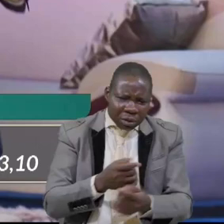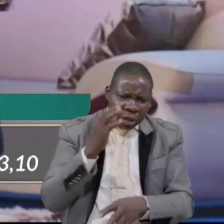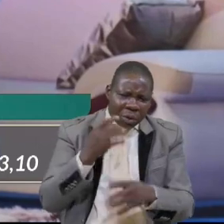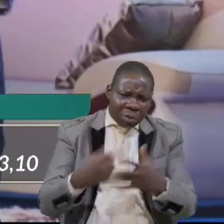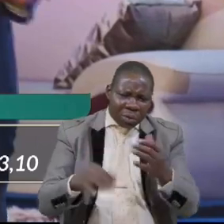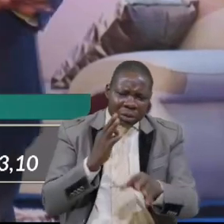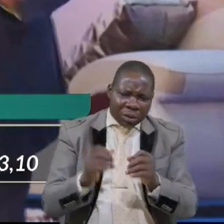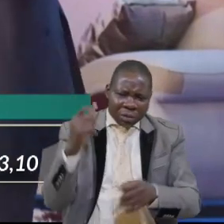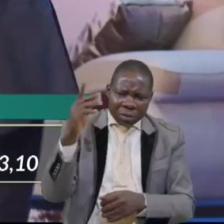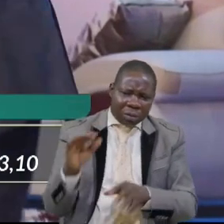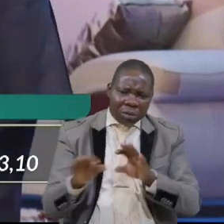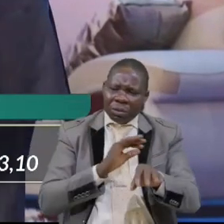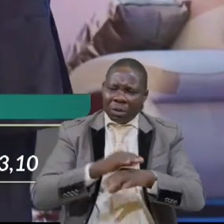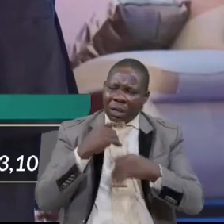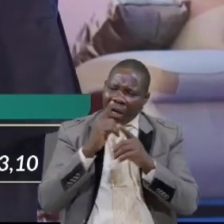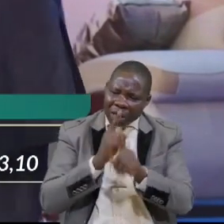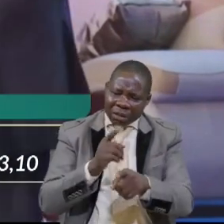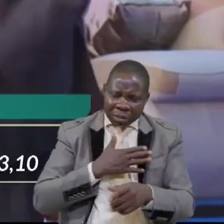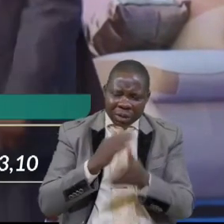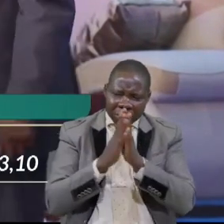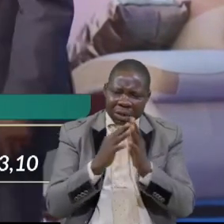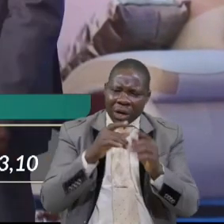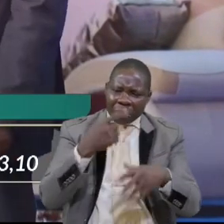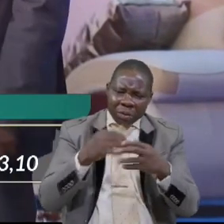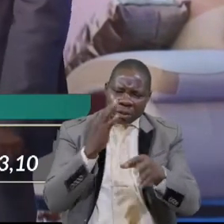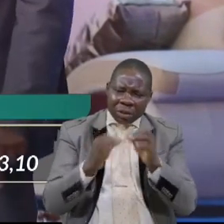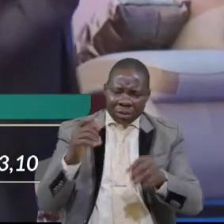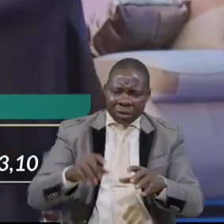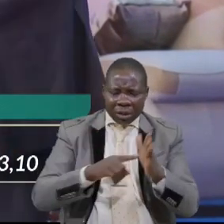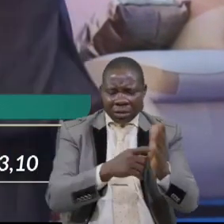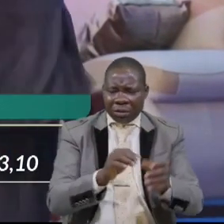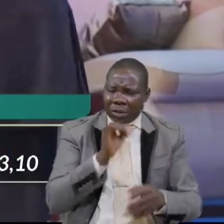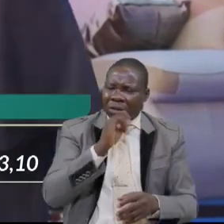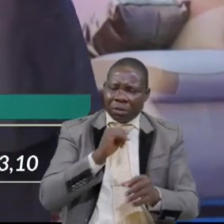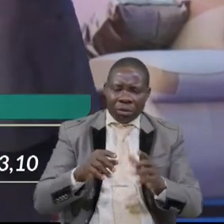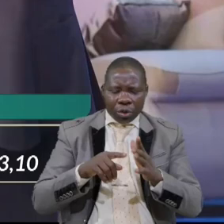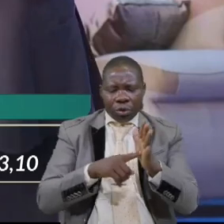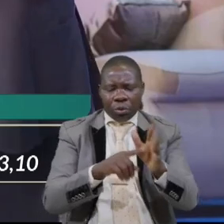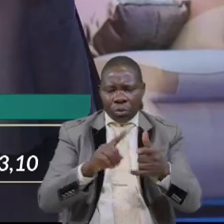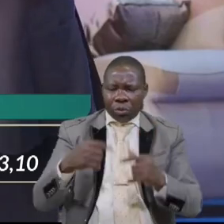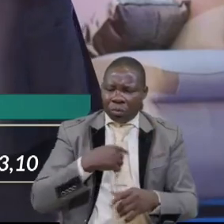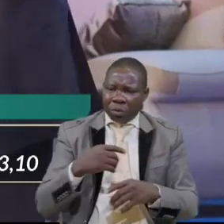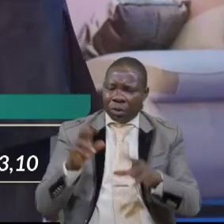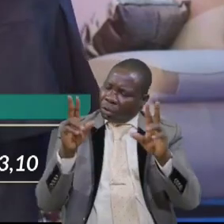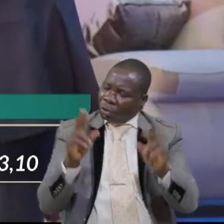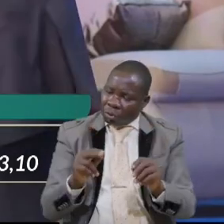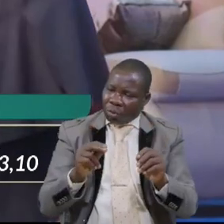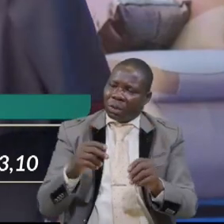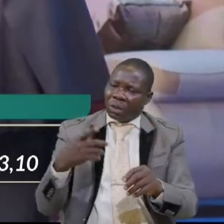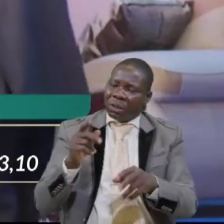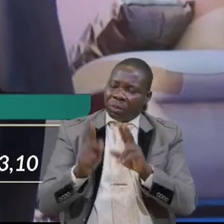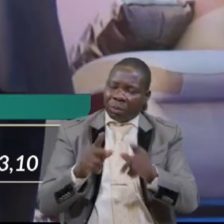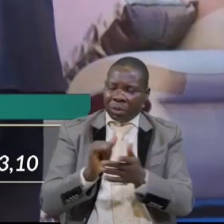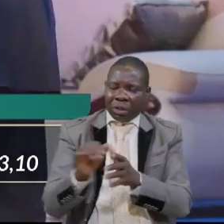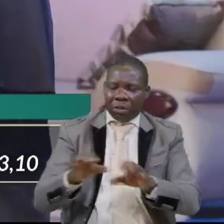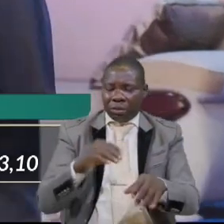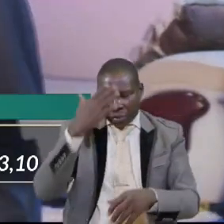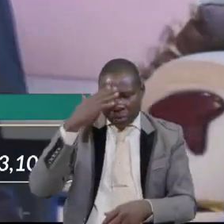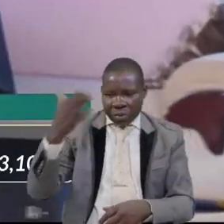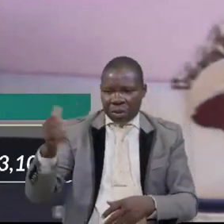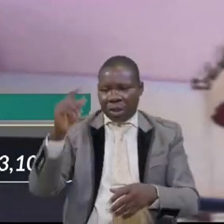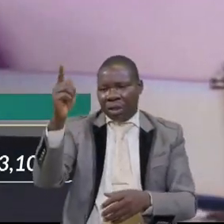la révélation ne m'est pas donnée aujourd'hui. Non, il connaissait son Dieu, ceux qui connaissent leur Dieu. Et